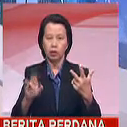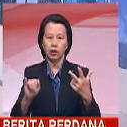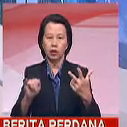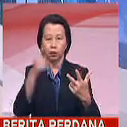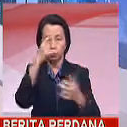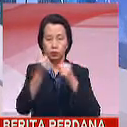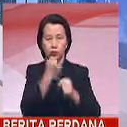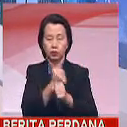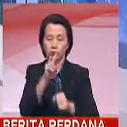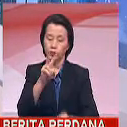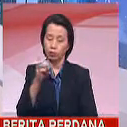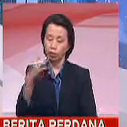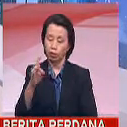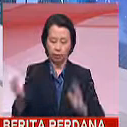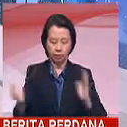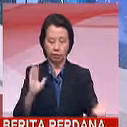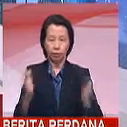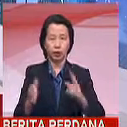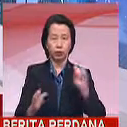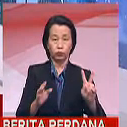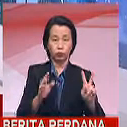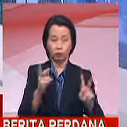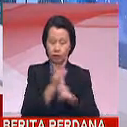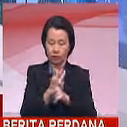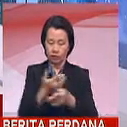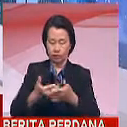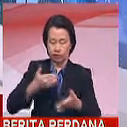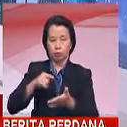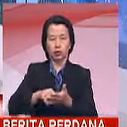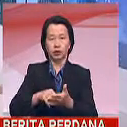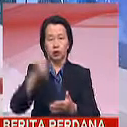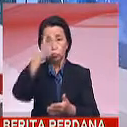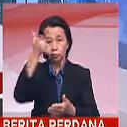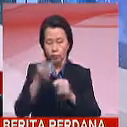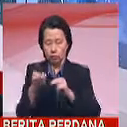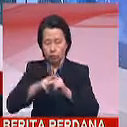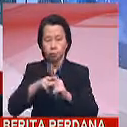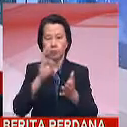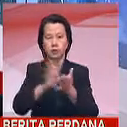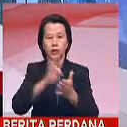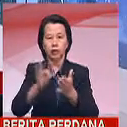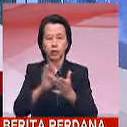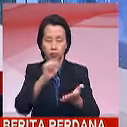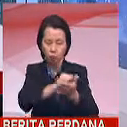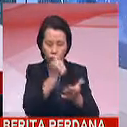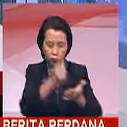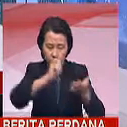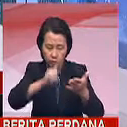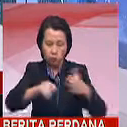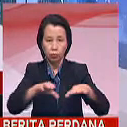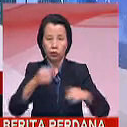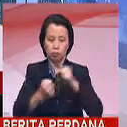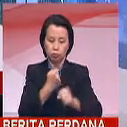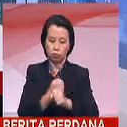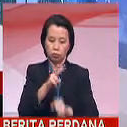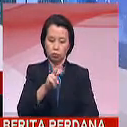tahun 2018 berbanding hanya dua siri sebelum ini. Ia susulan penambahan bilangan pengauditan yang dilaksana pada